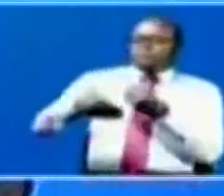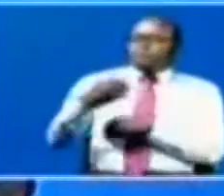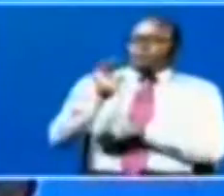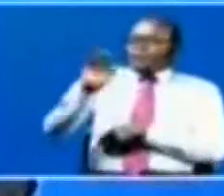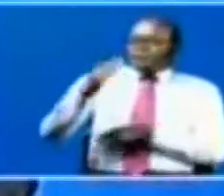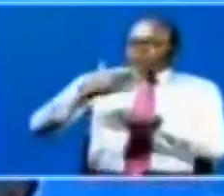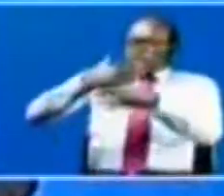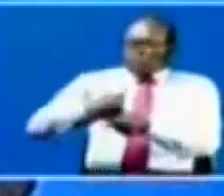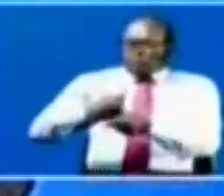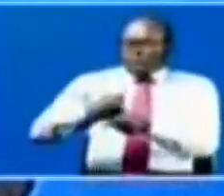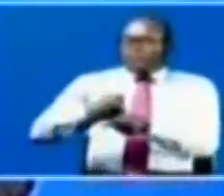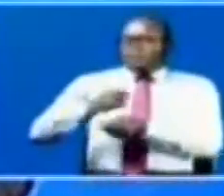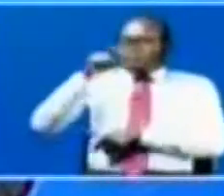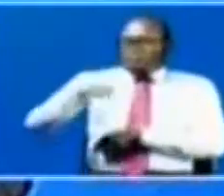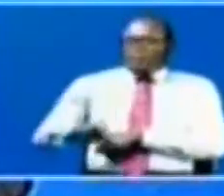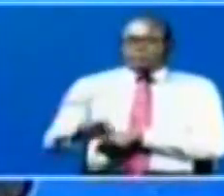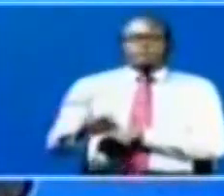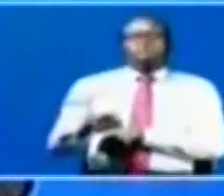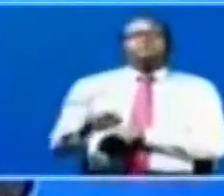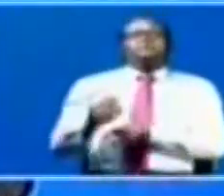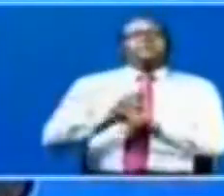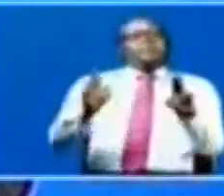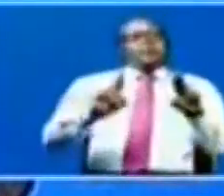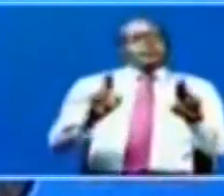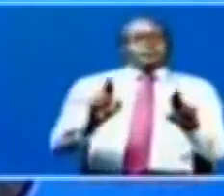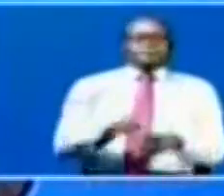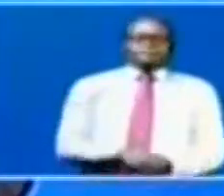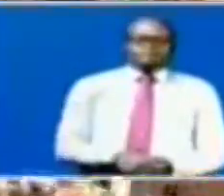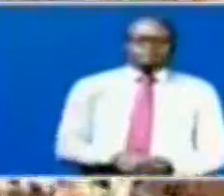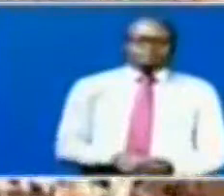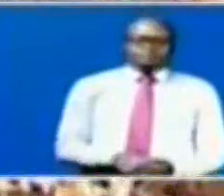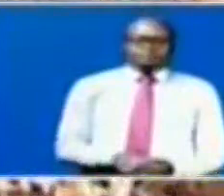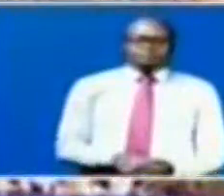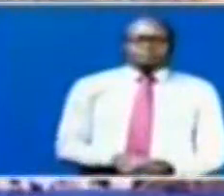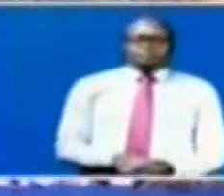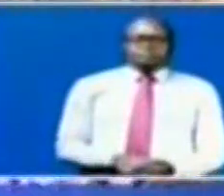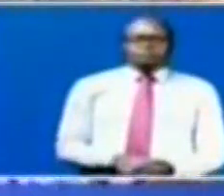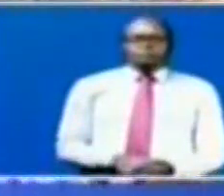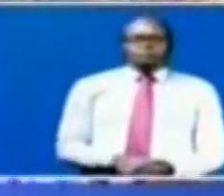wanaohusika kuwajibika, kama anavyoarifu mwanahabari Elvis Kosgey.